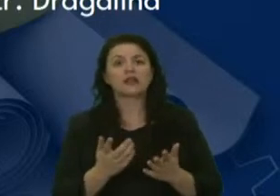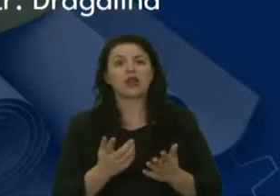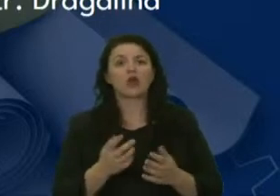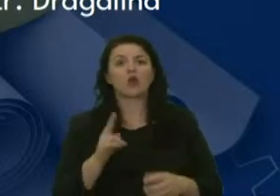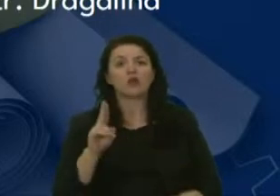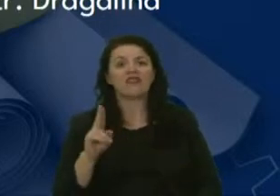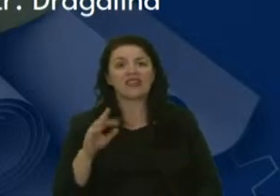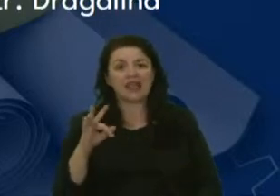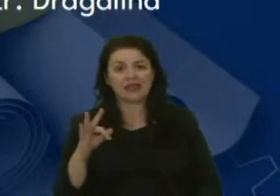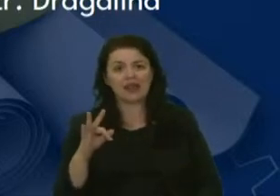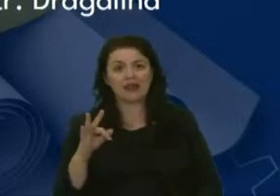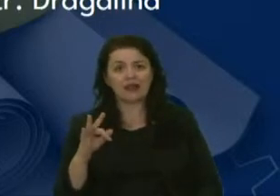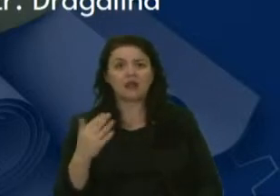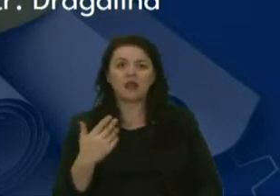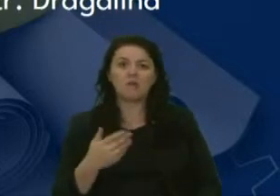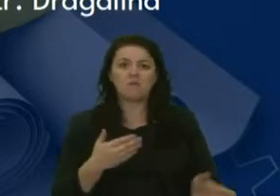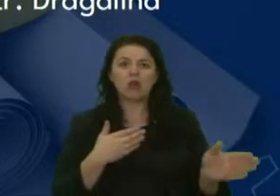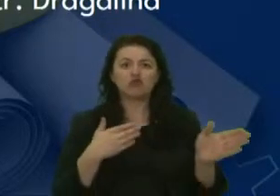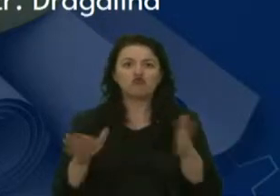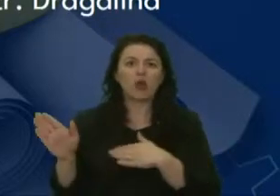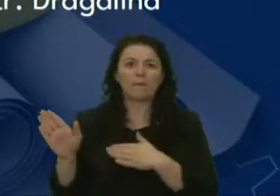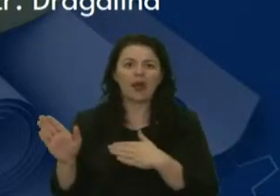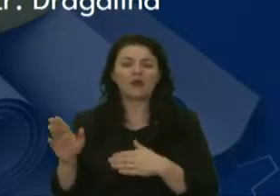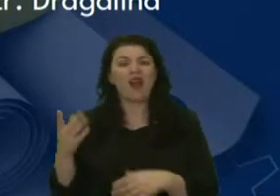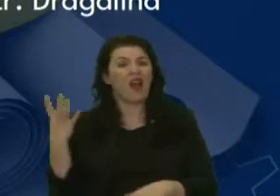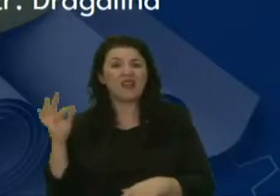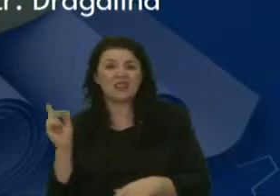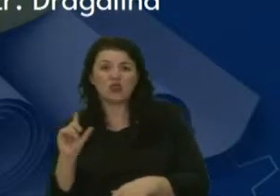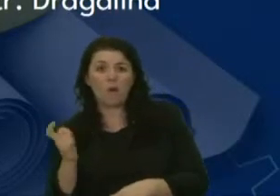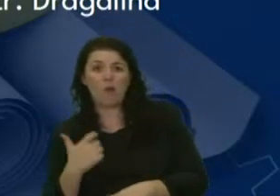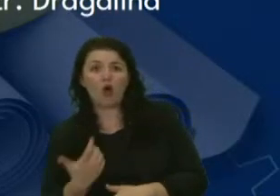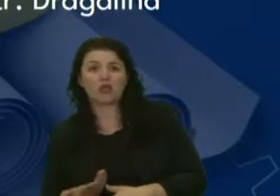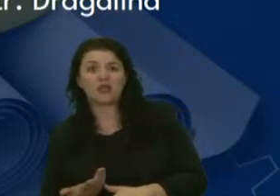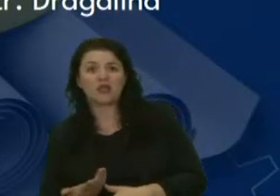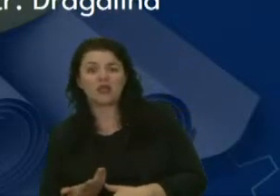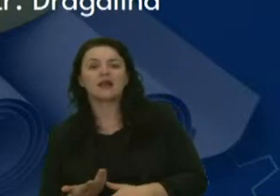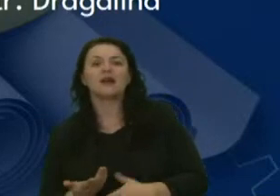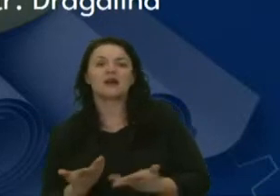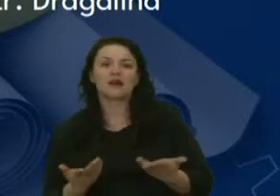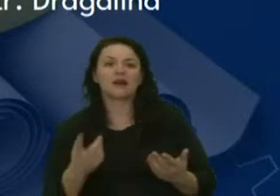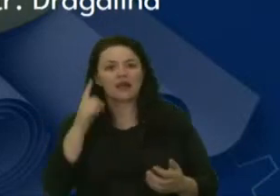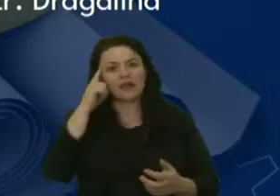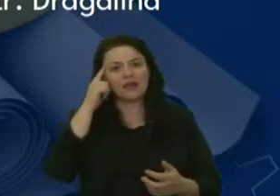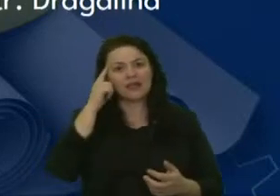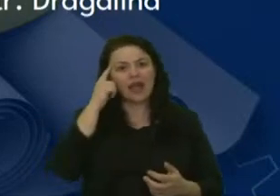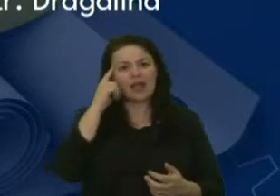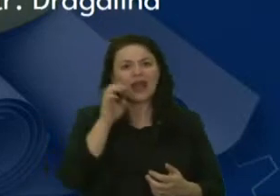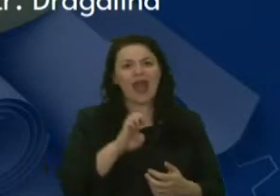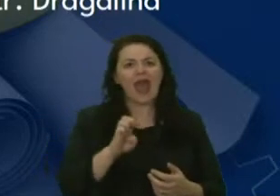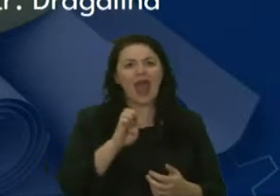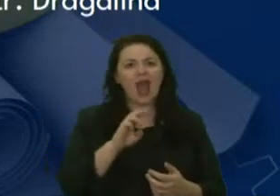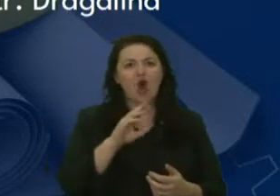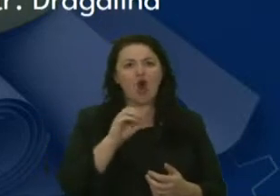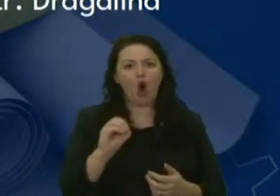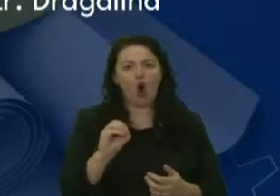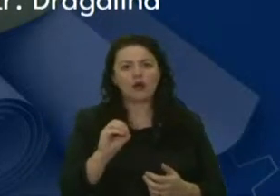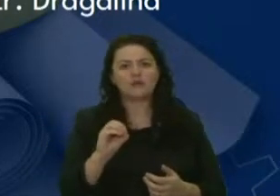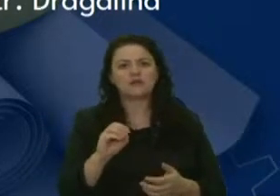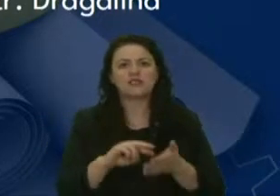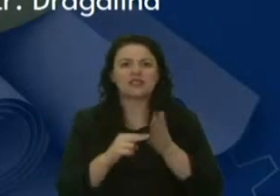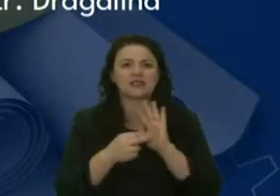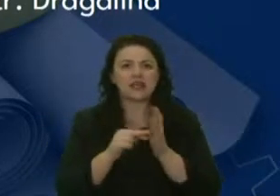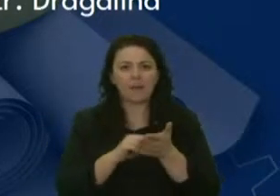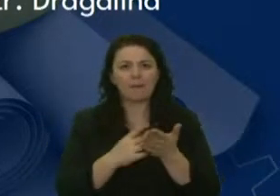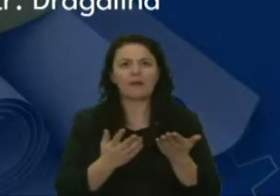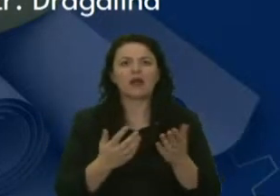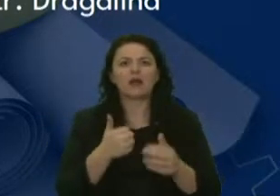Tehnică de a avea resursa cu care să începe acest lucru alții nu au și nu pot s o facă dar asta înseamnă să gândești în manieră ecosistem nu Ego ci să folosești